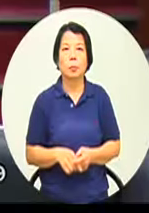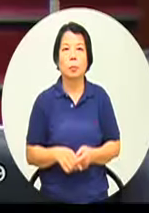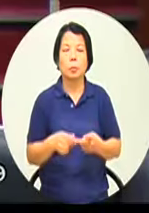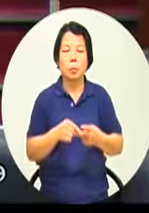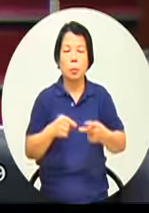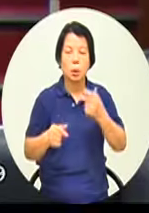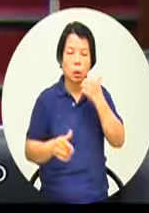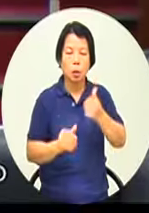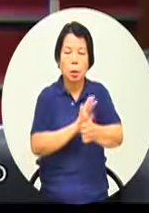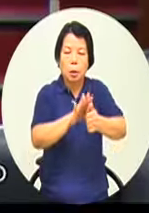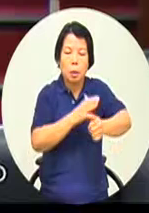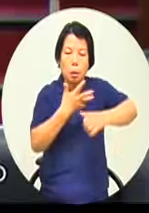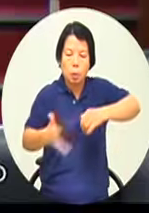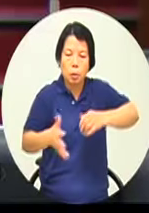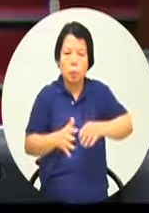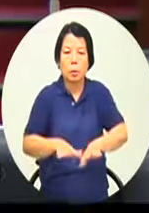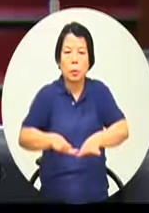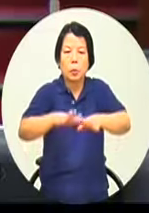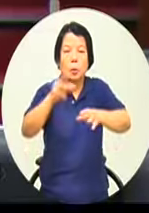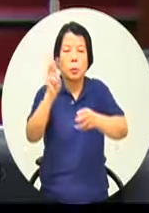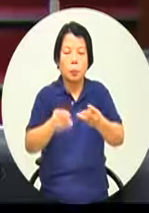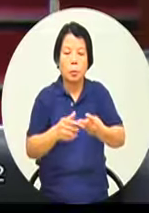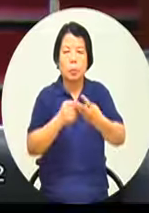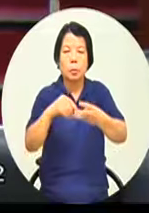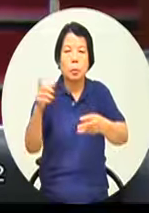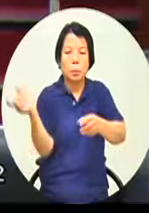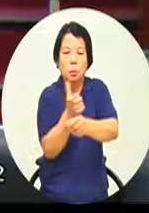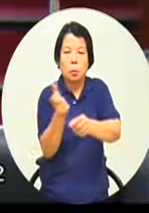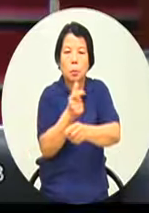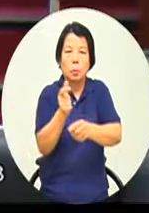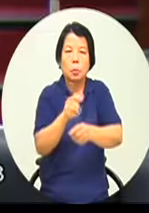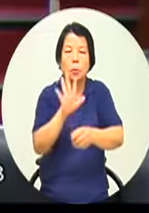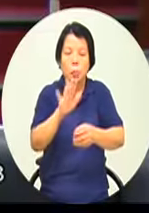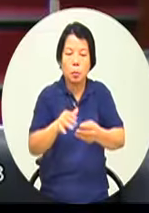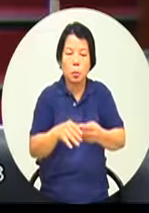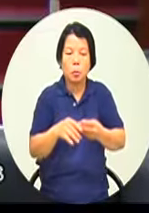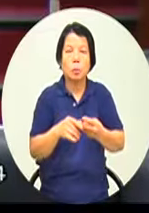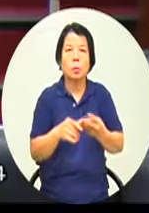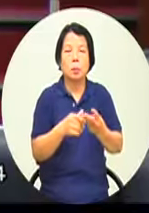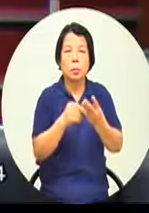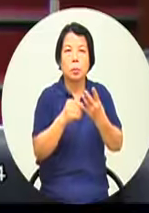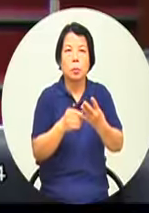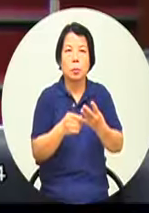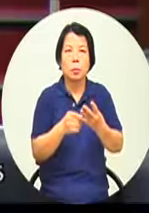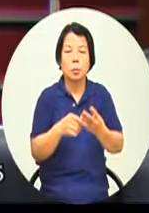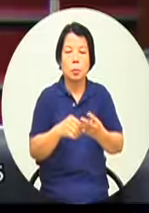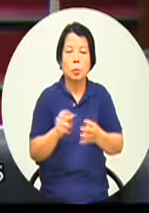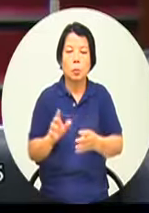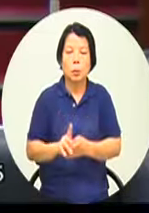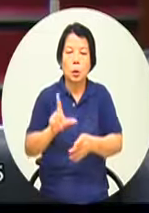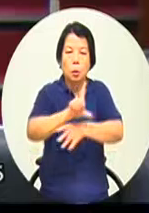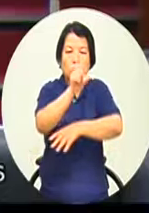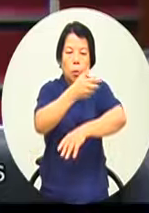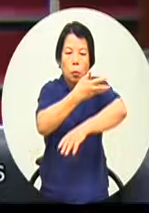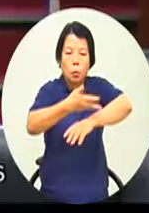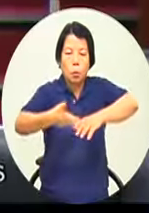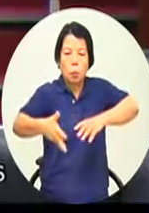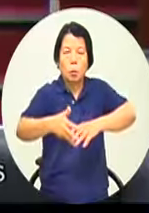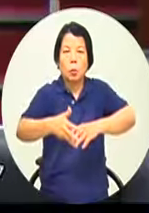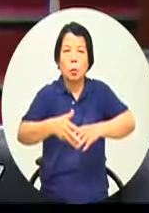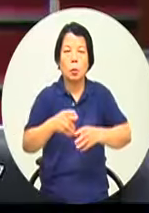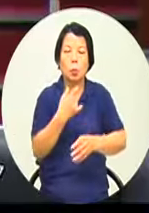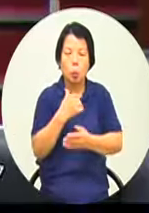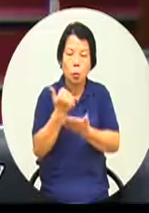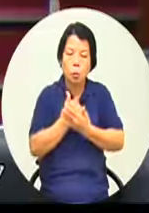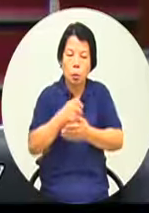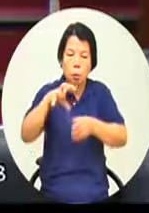爱河的水有什么潮水？台风来又有暴潮，甚至上游下来的雨量，那一天我也请局